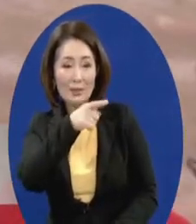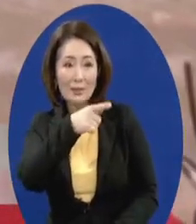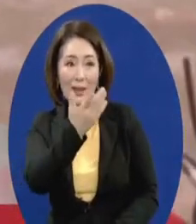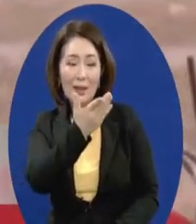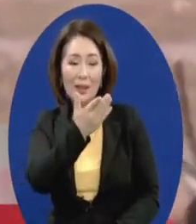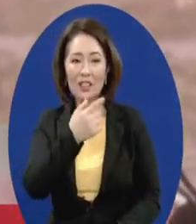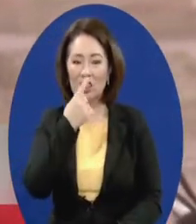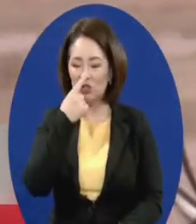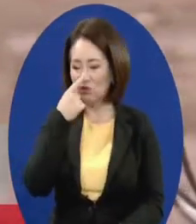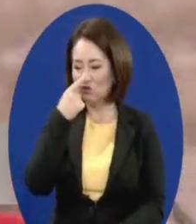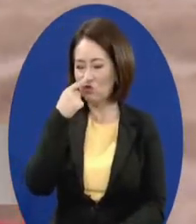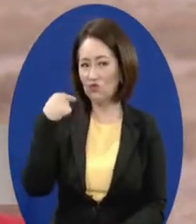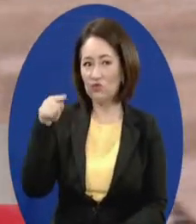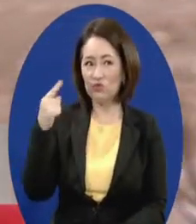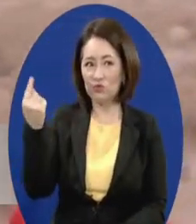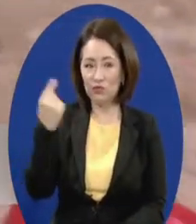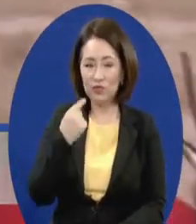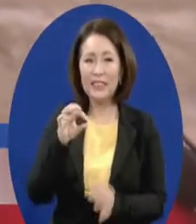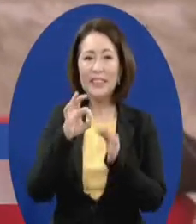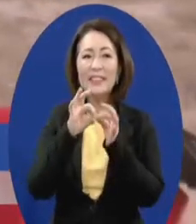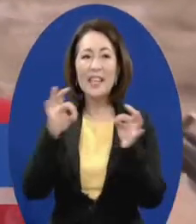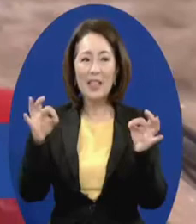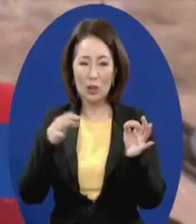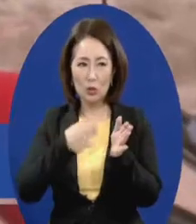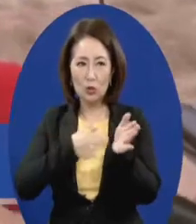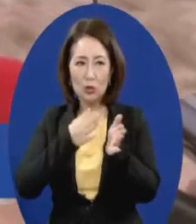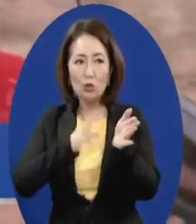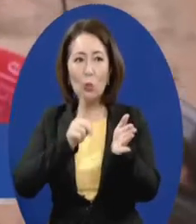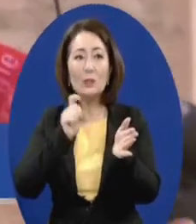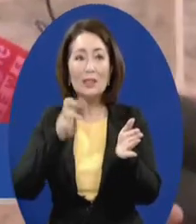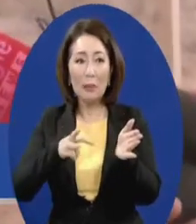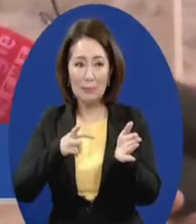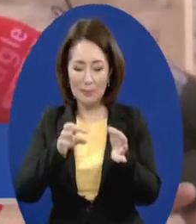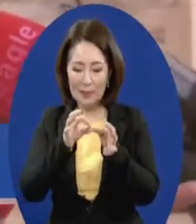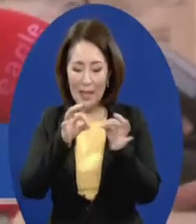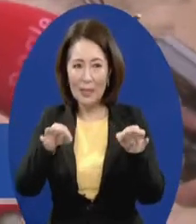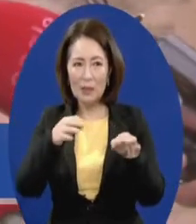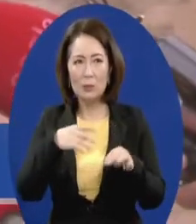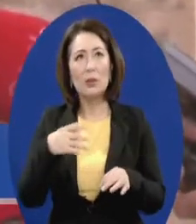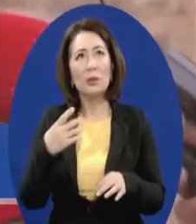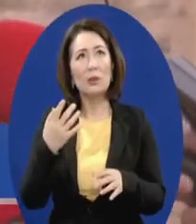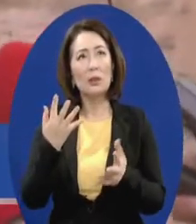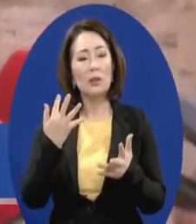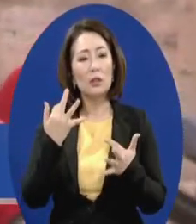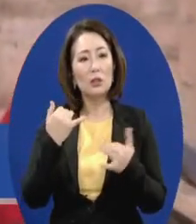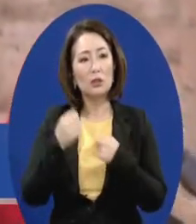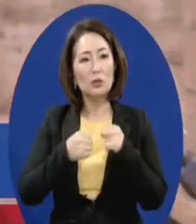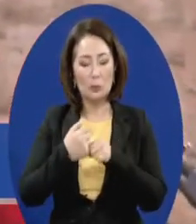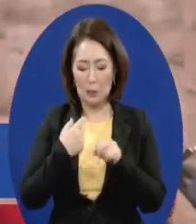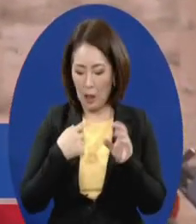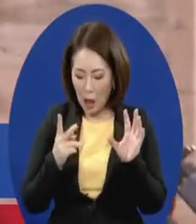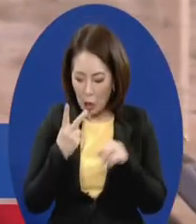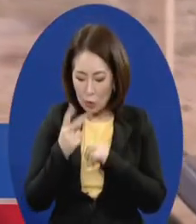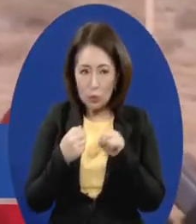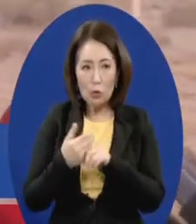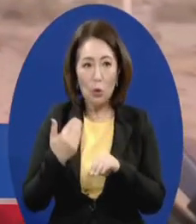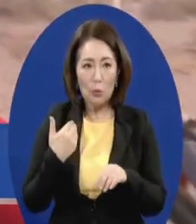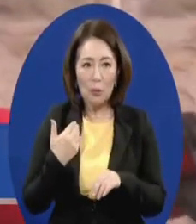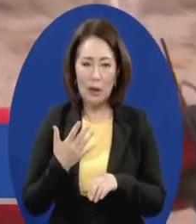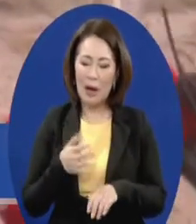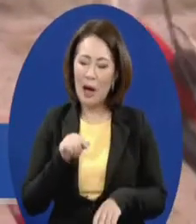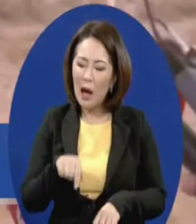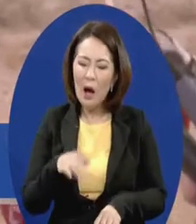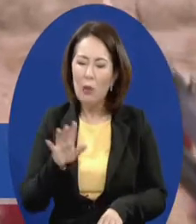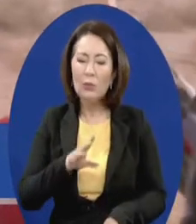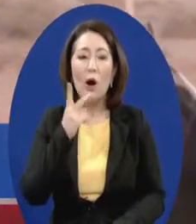хятадын талаас орж ирж байгаа одоо нарийн цэрэг. Нэг үгээрэл энийг хэдэн жилийн өмнө лээ? А нөгөө 12 жилийн өмнөөс тээ. 2014